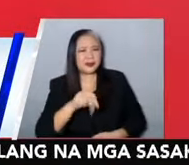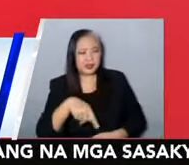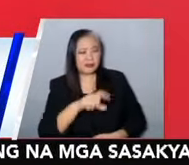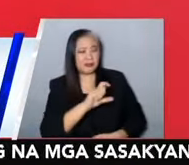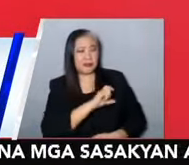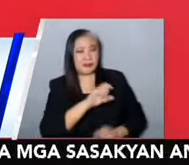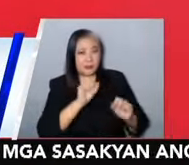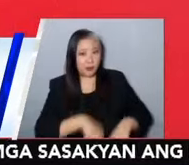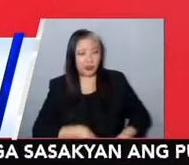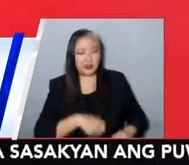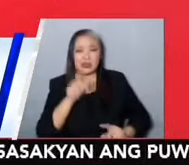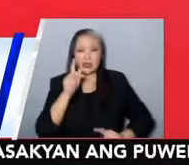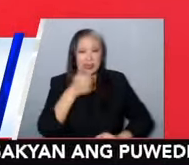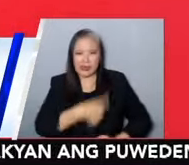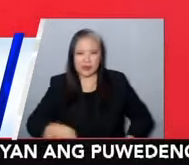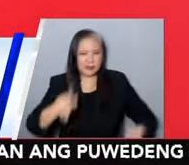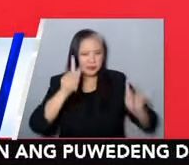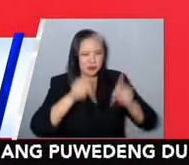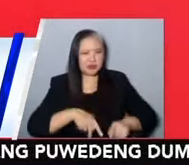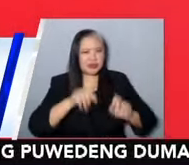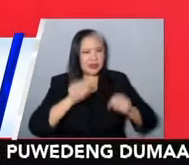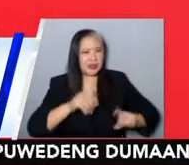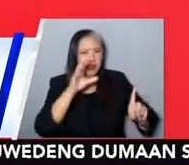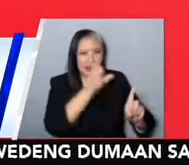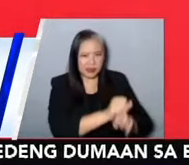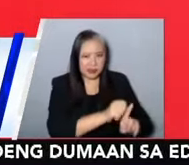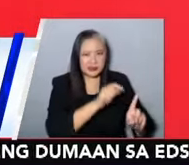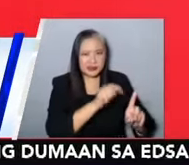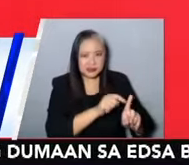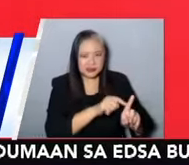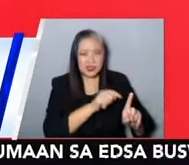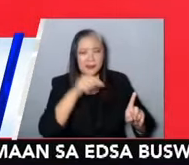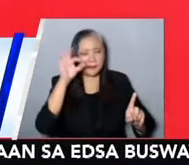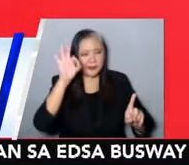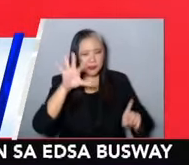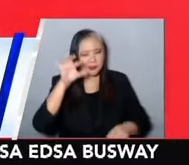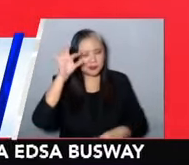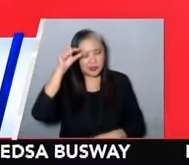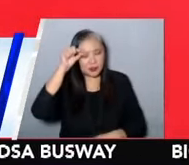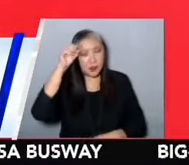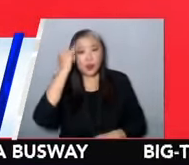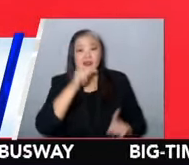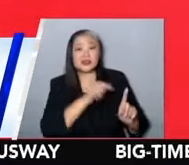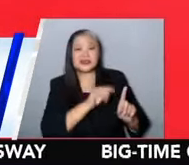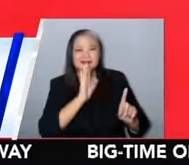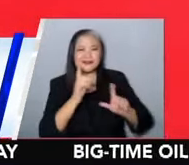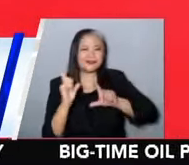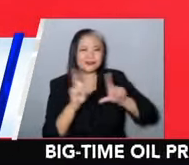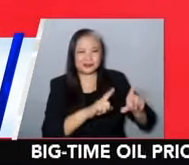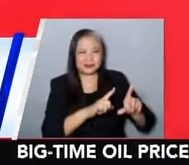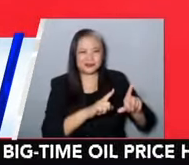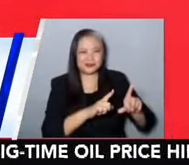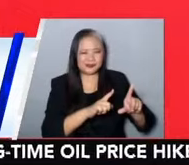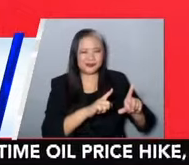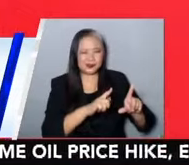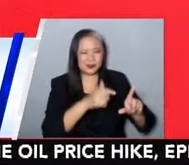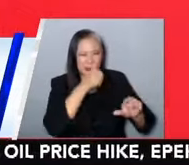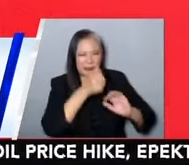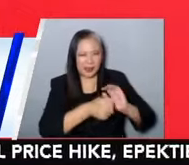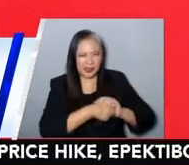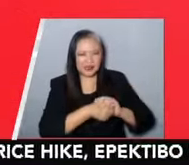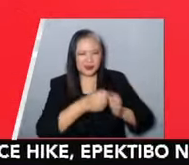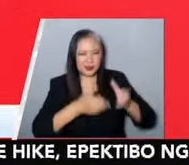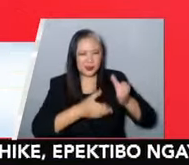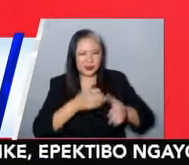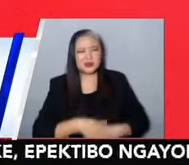Pastor Kibuloy dahil itinuturing na siyang pugante o fugitive. Bilang dating PNP chief, Senador, pakipaliwanag nga ho sa amin yung